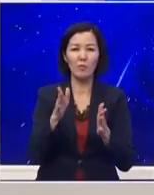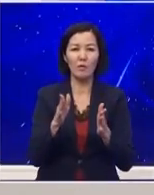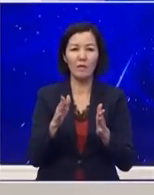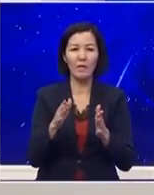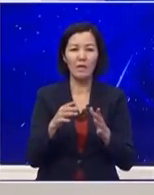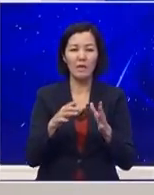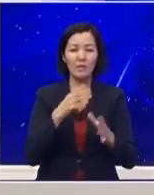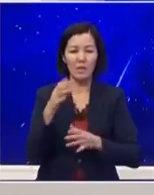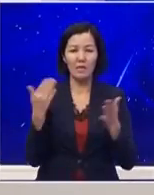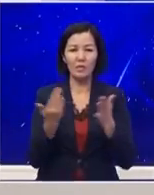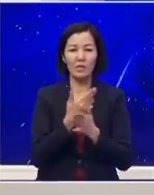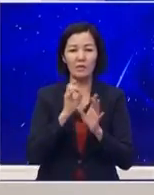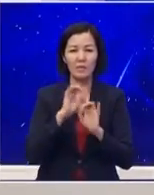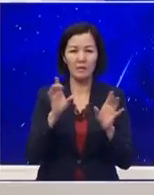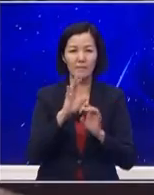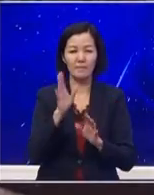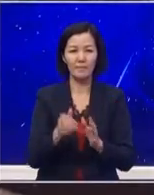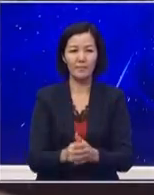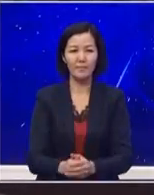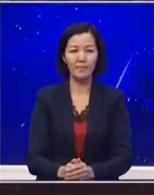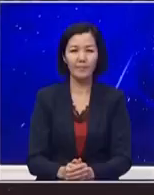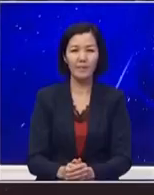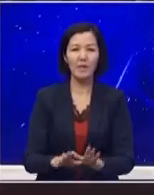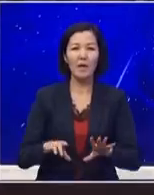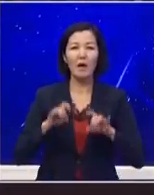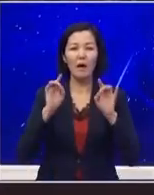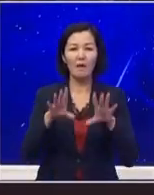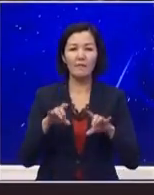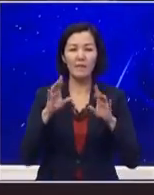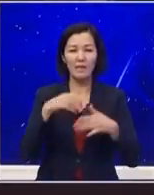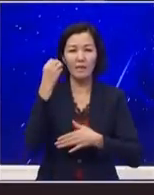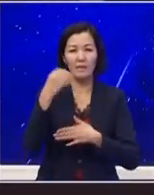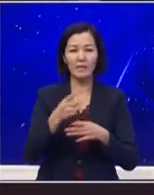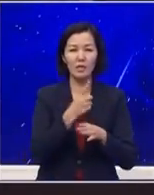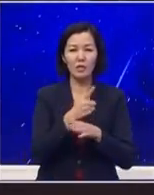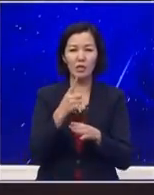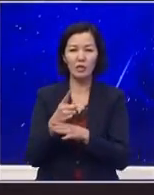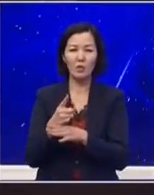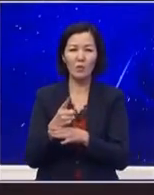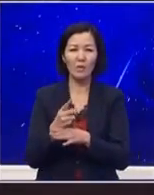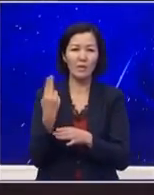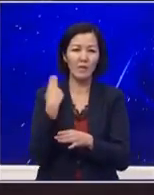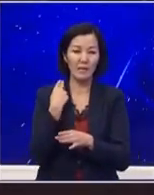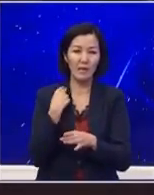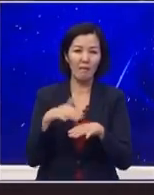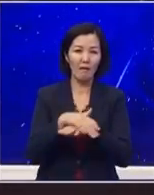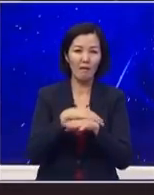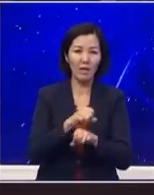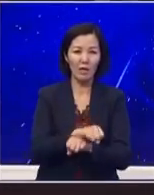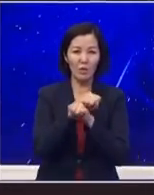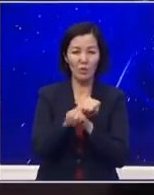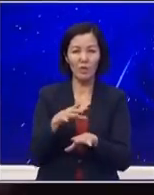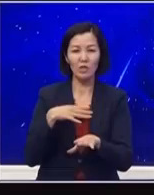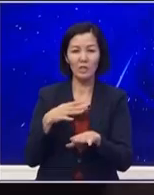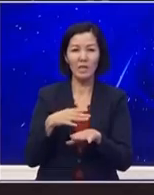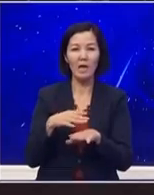болмақ. Жахан жаңалықтарын көріңіздер. Австрия астанасы Венада шектеу шараларынан әбден мезі болған халық ереуілге шықты.